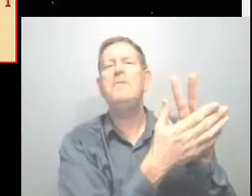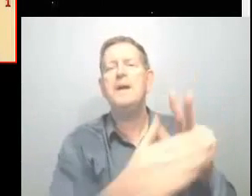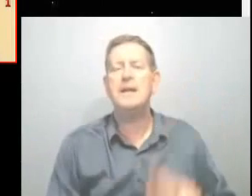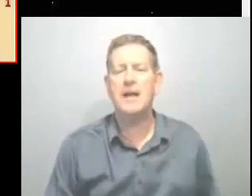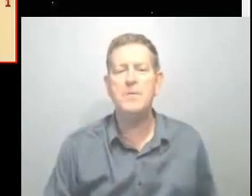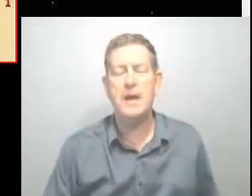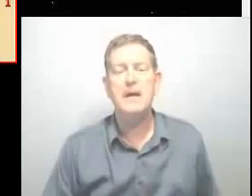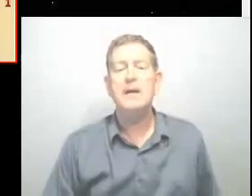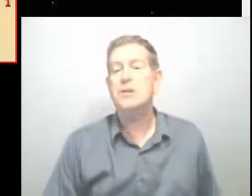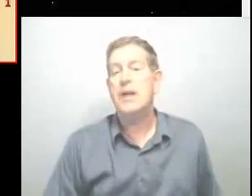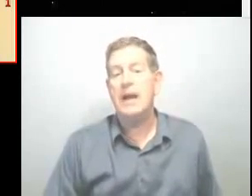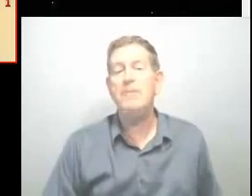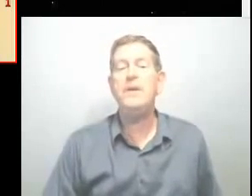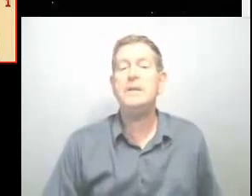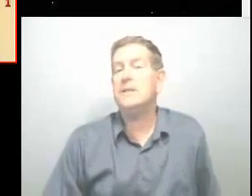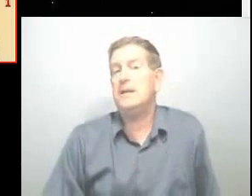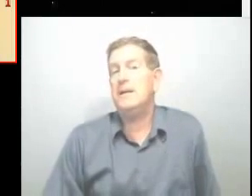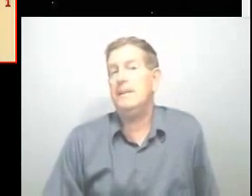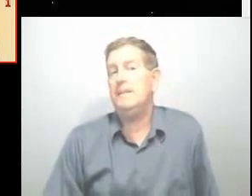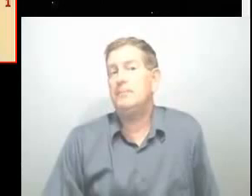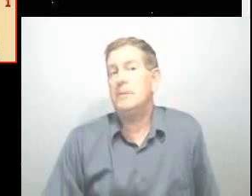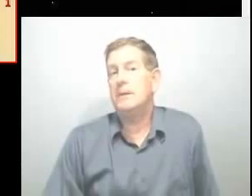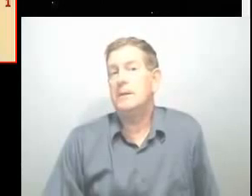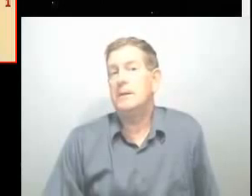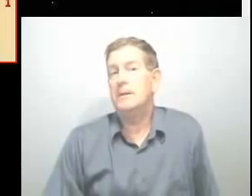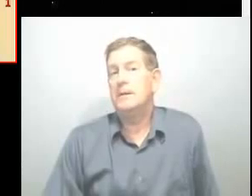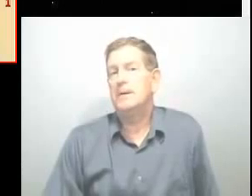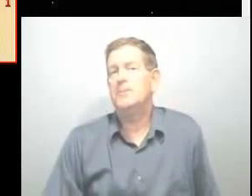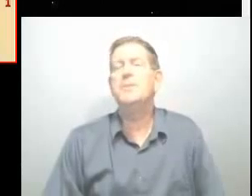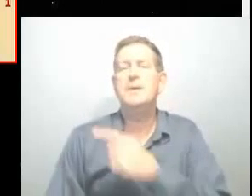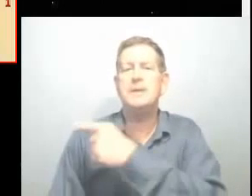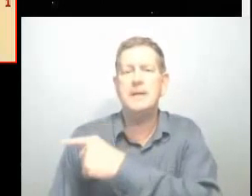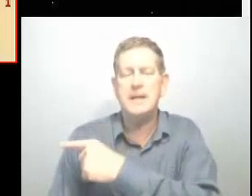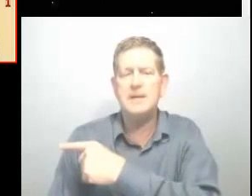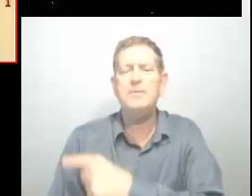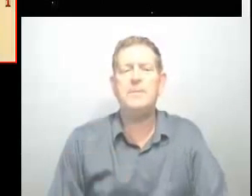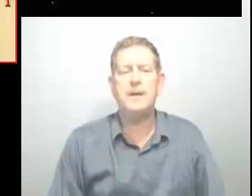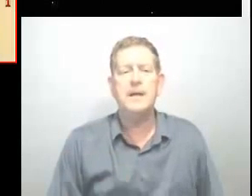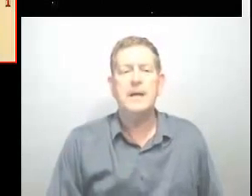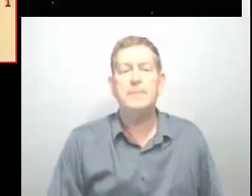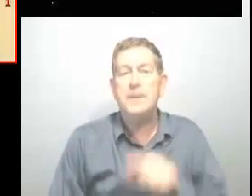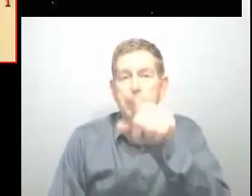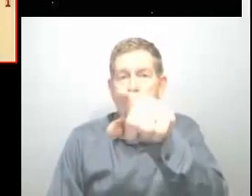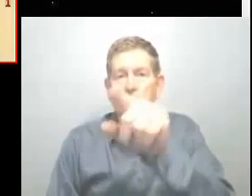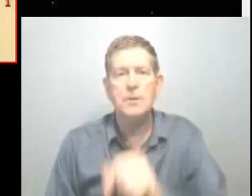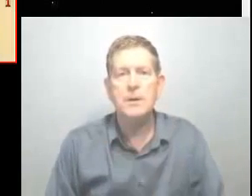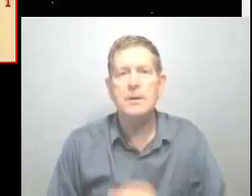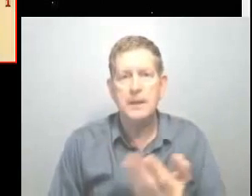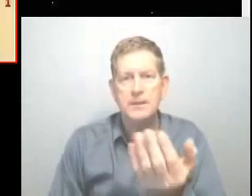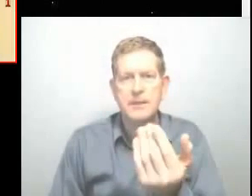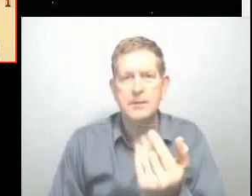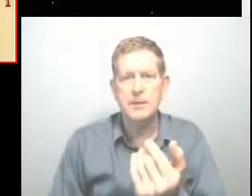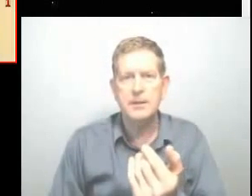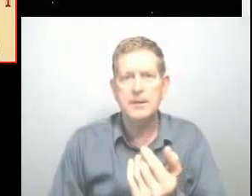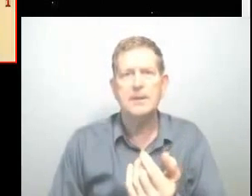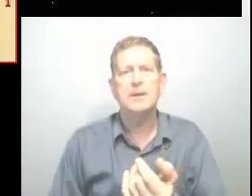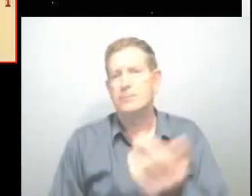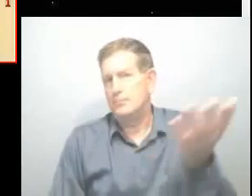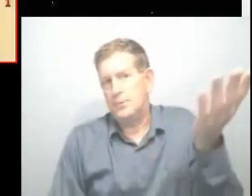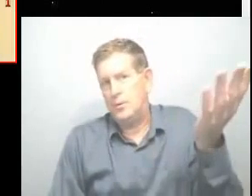elle fait, très bien. Si c'est elle fait, c'est... Oui, il fait. Et puis tu, qu'est-ce que ça